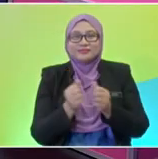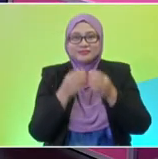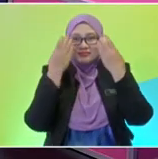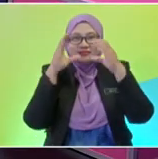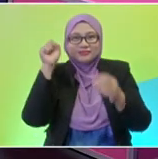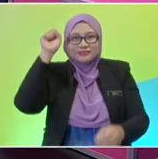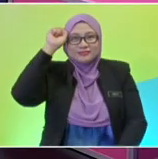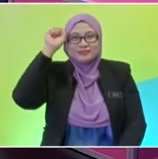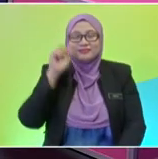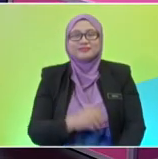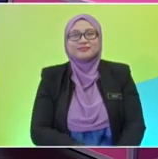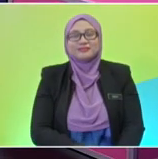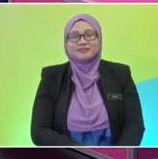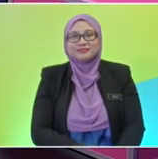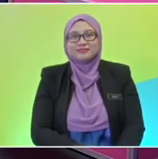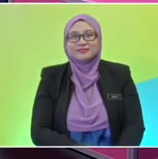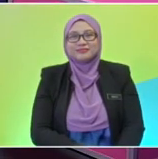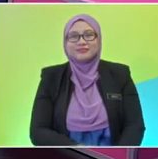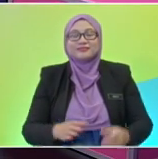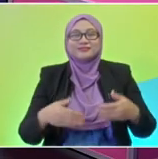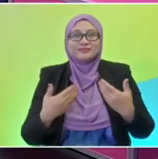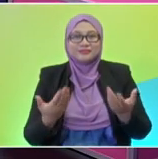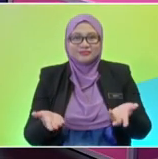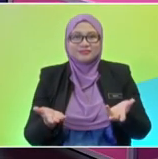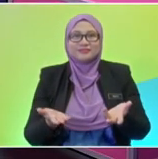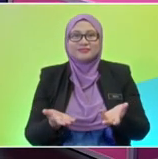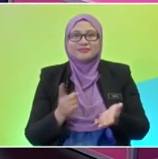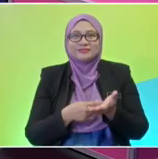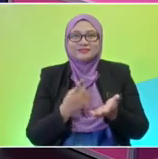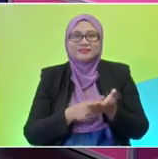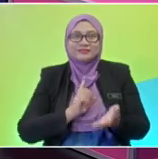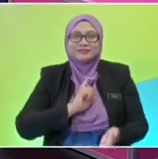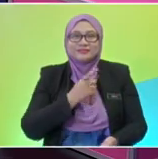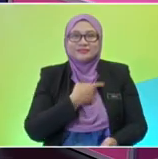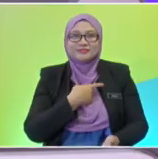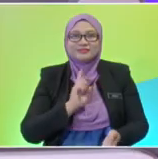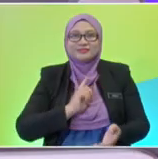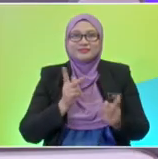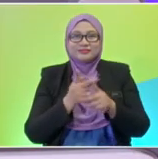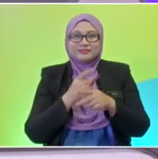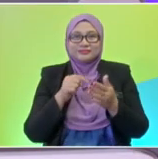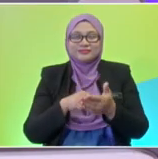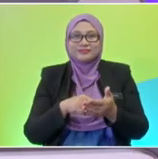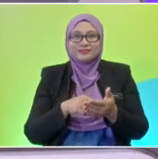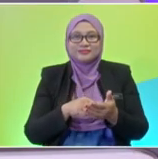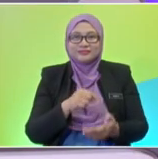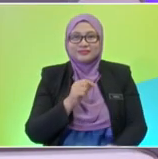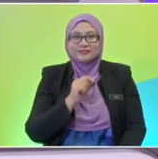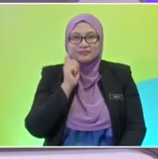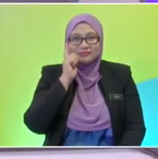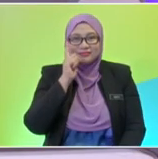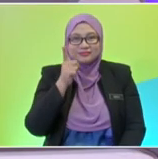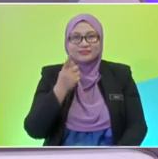untuk diskusi kita Oke untuk kali ini kita akan lihat apakah perasaan kalau kita